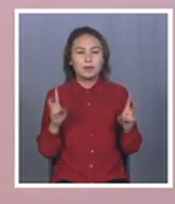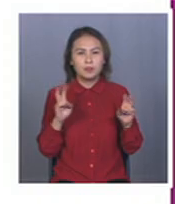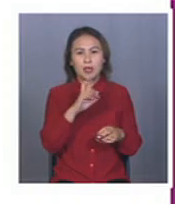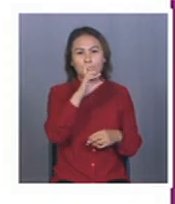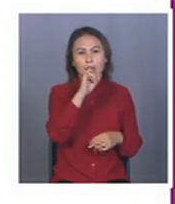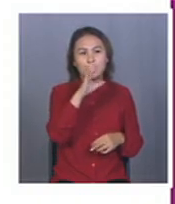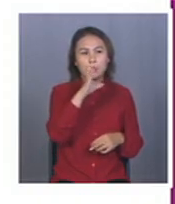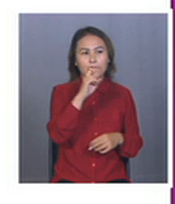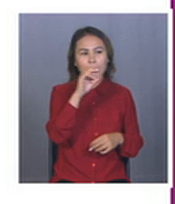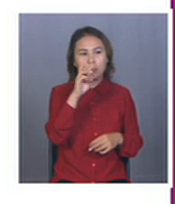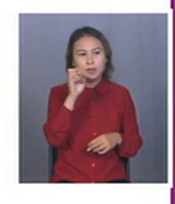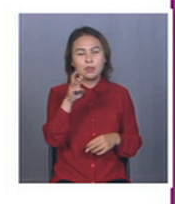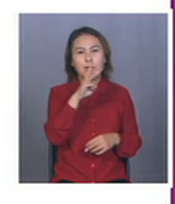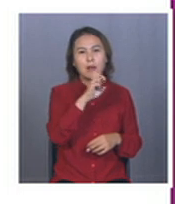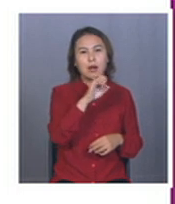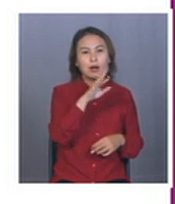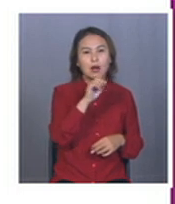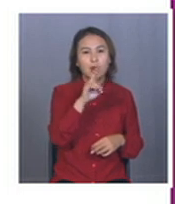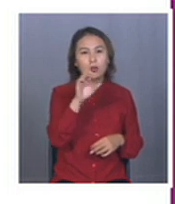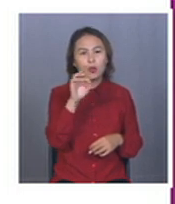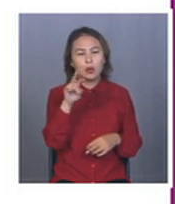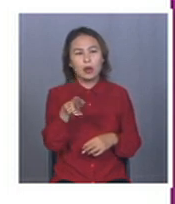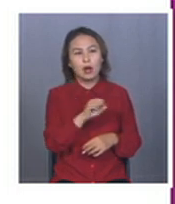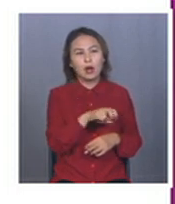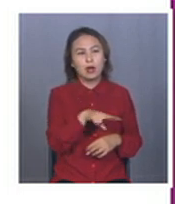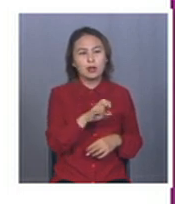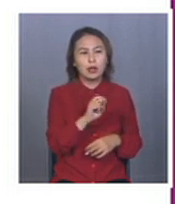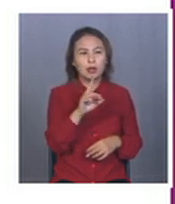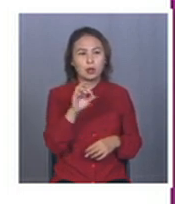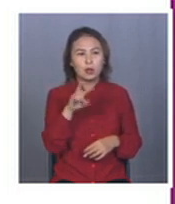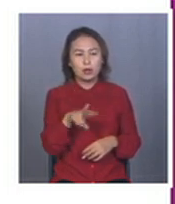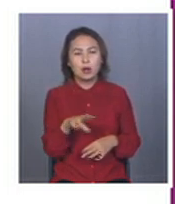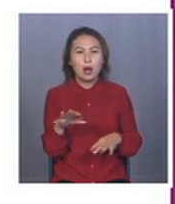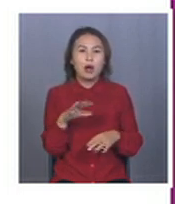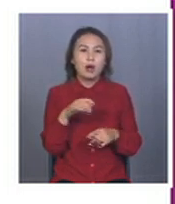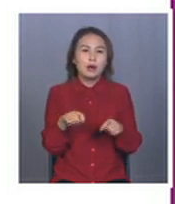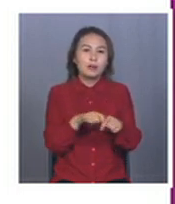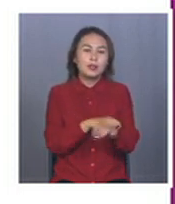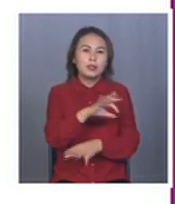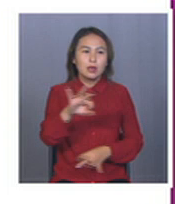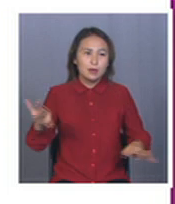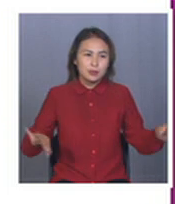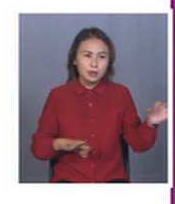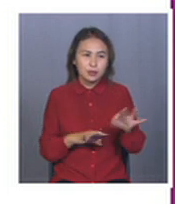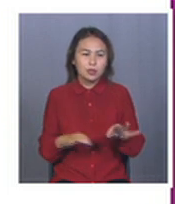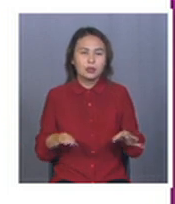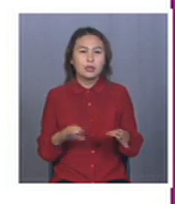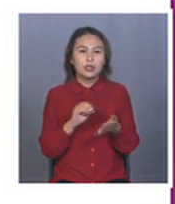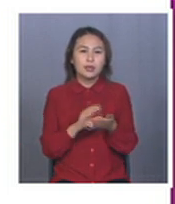келмес, Марқакөл, Алакөл. Солардың аумағын алып жатқан